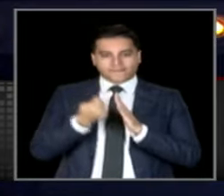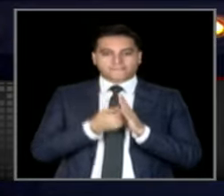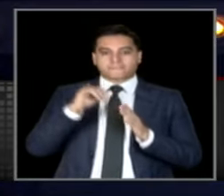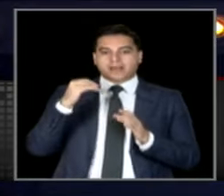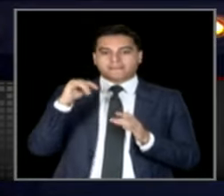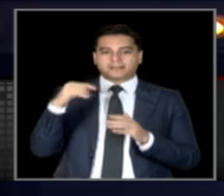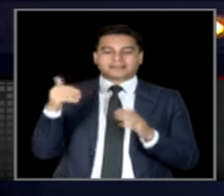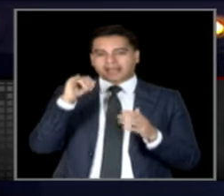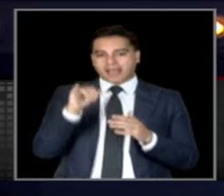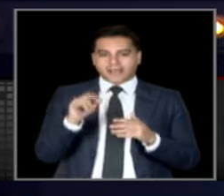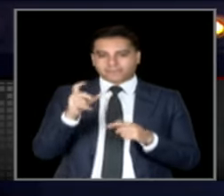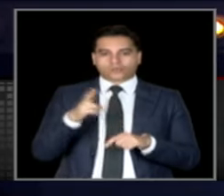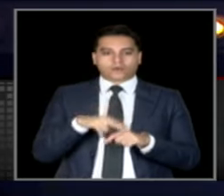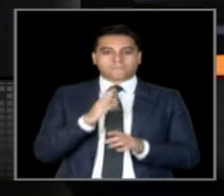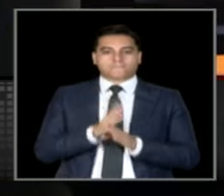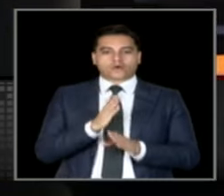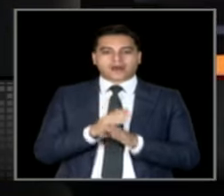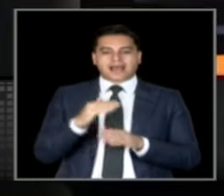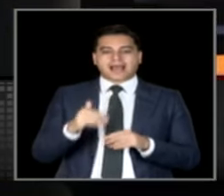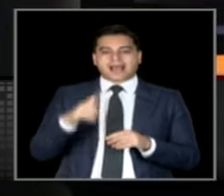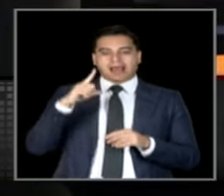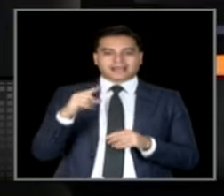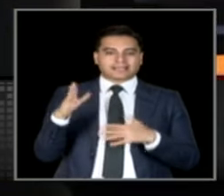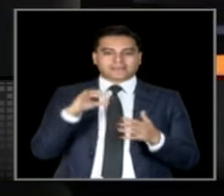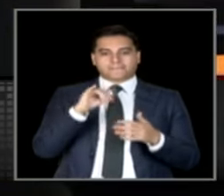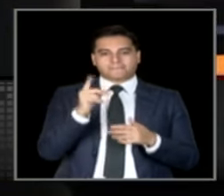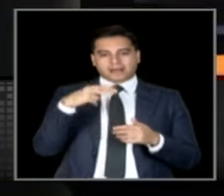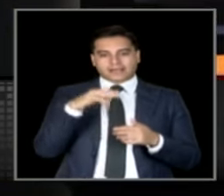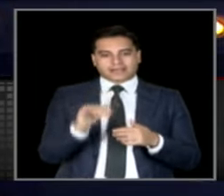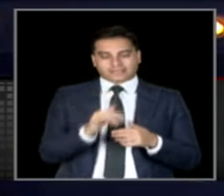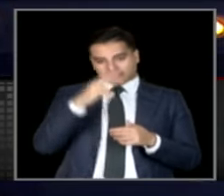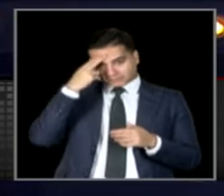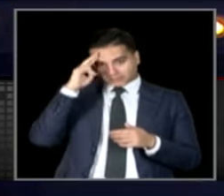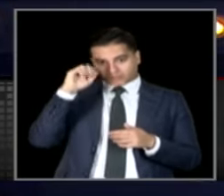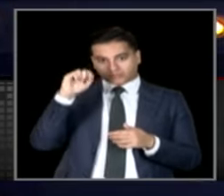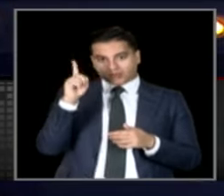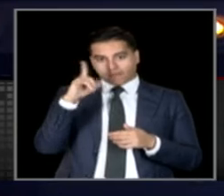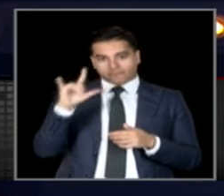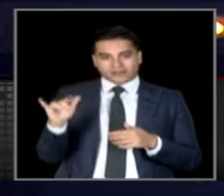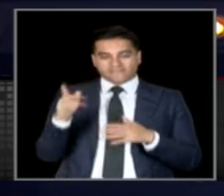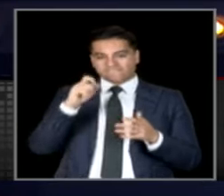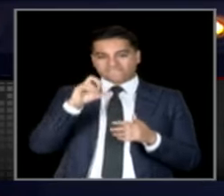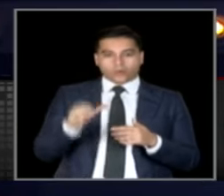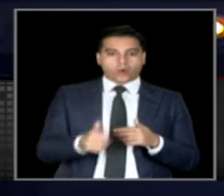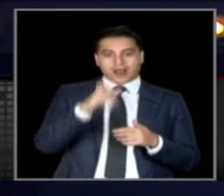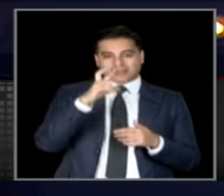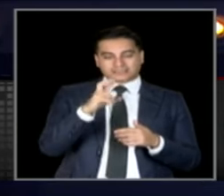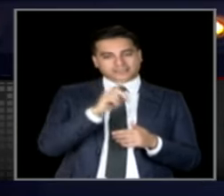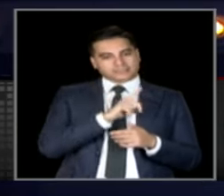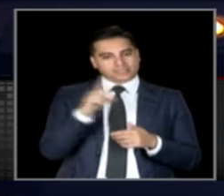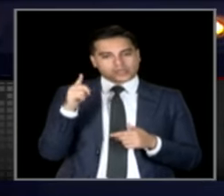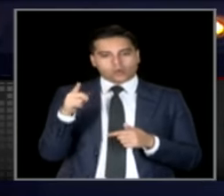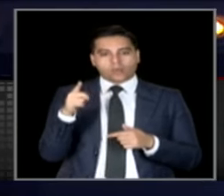راضي، إخراج خالد مرعي. صبري فواز. هو مش صبري فواز،